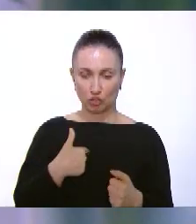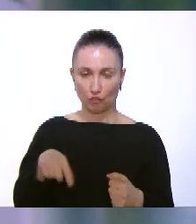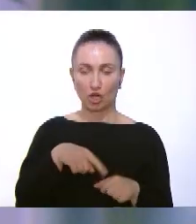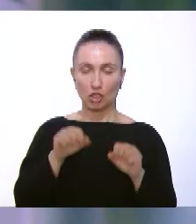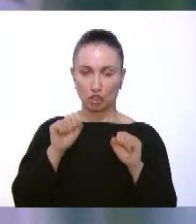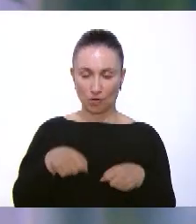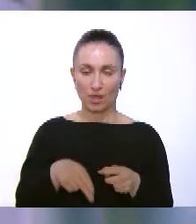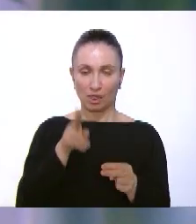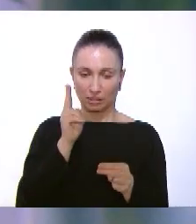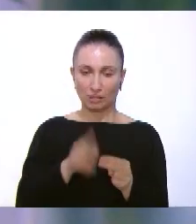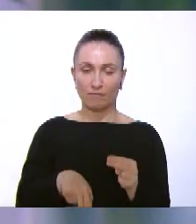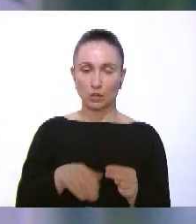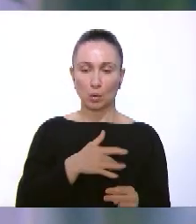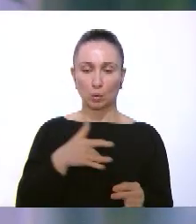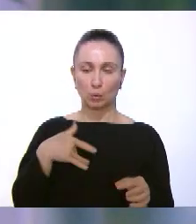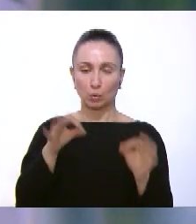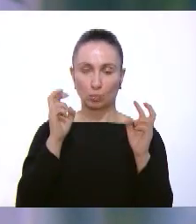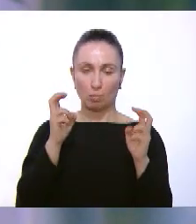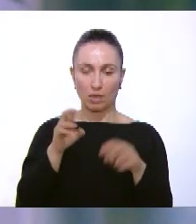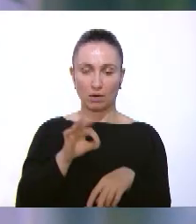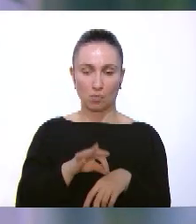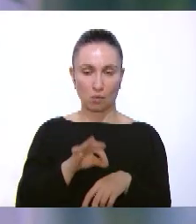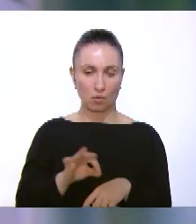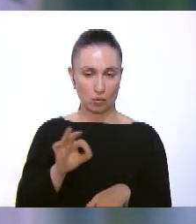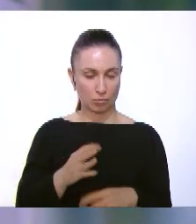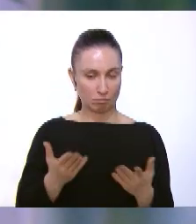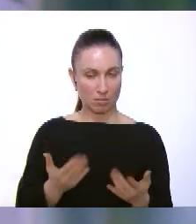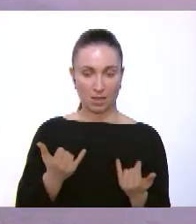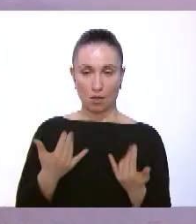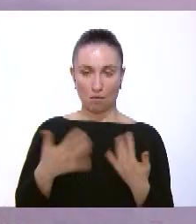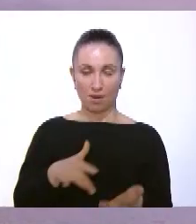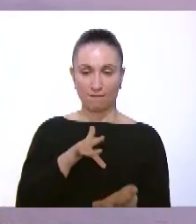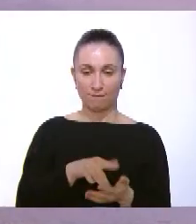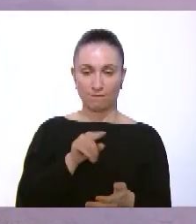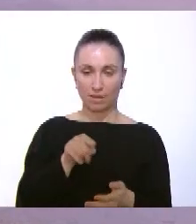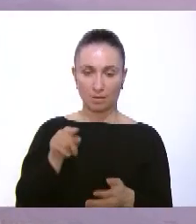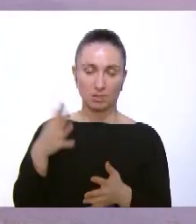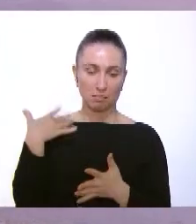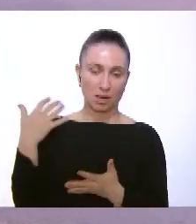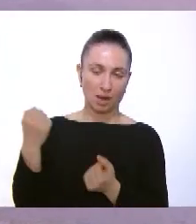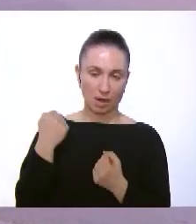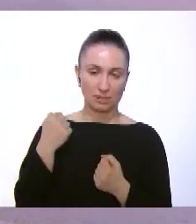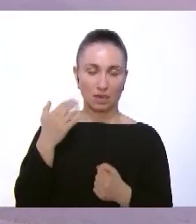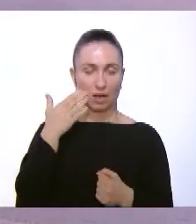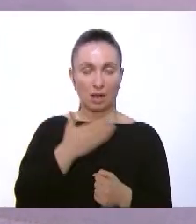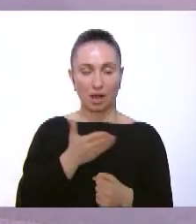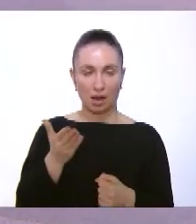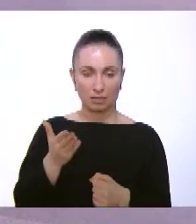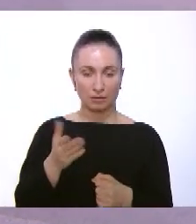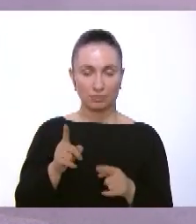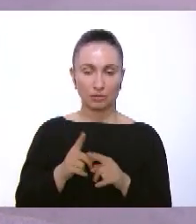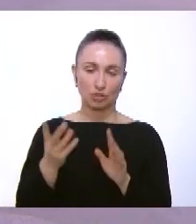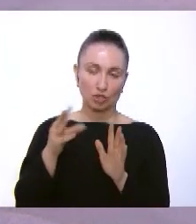შეგვიძლია დავასრულოთ ტუბერკულოზი და დღეს ახლა როდესაც ქვეყნების მხარდაჭერით, ხალხის უბრალოდ